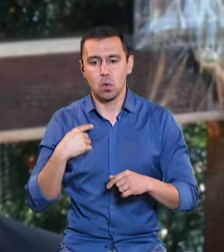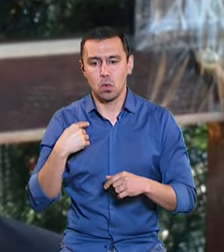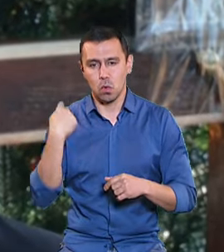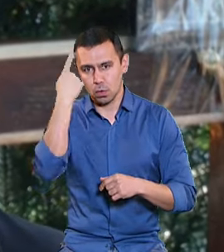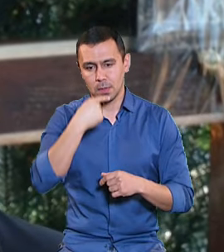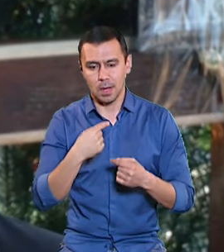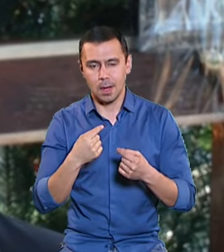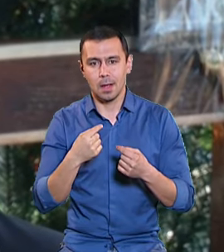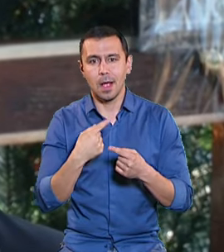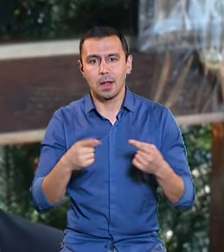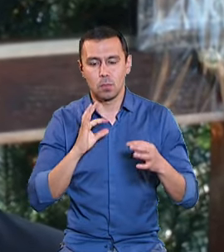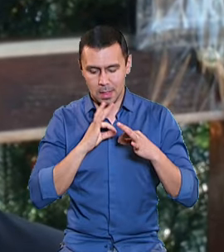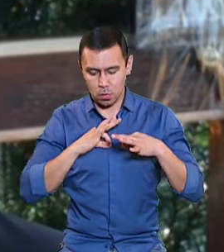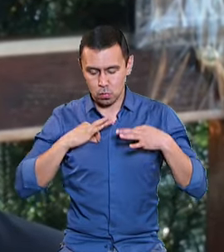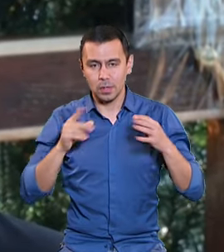це був ланцюжок з хрестиком,